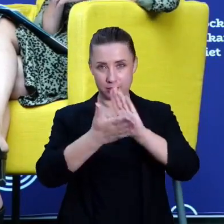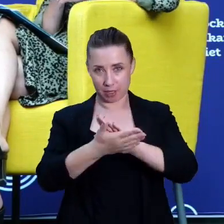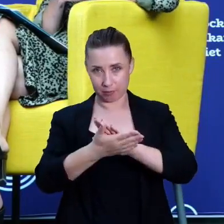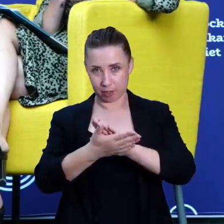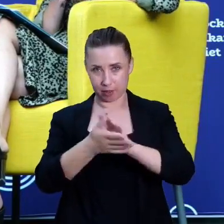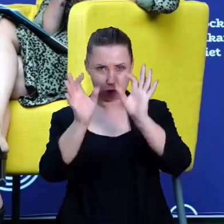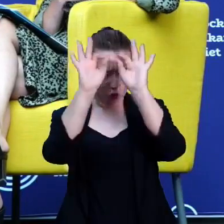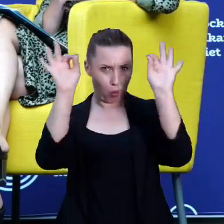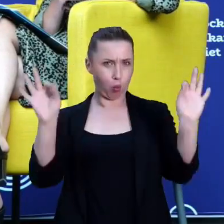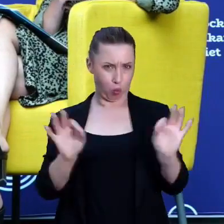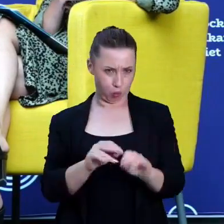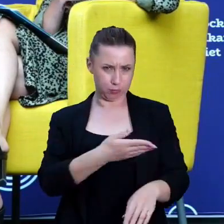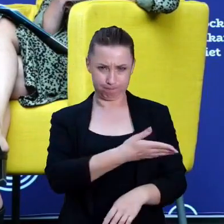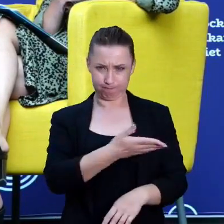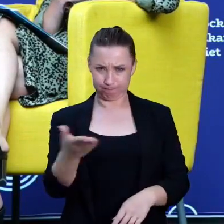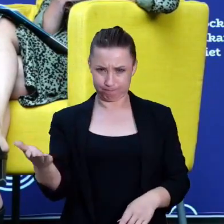ogół